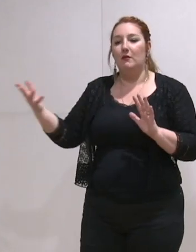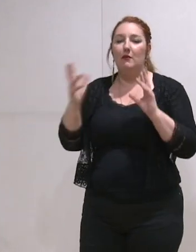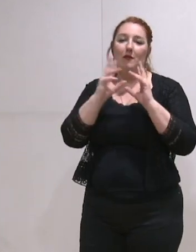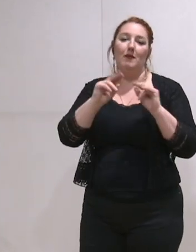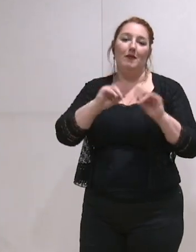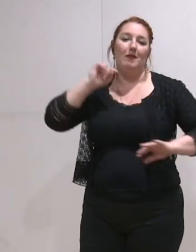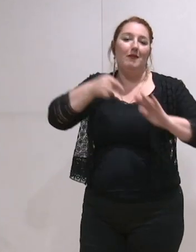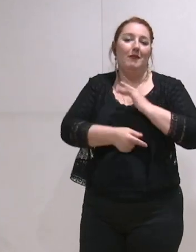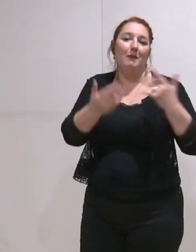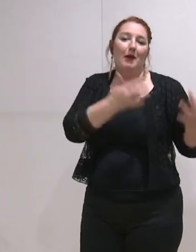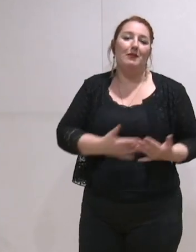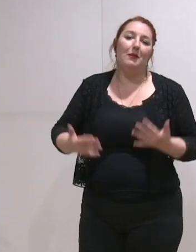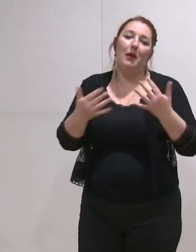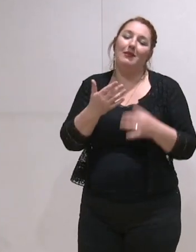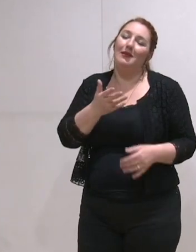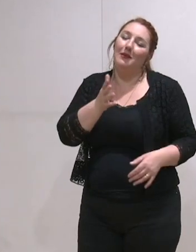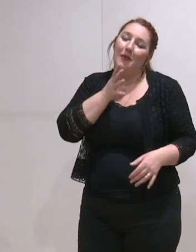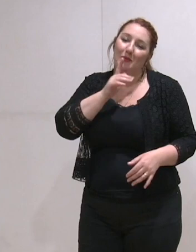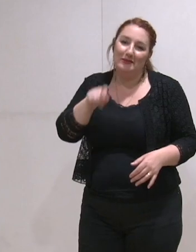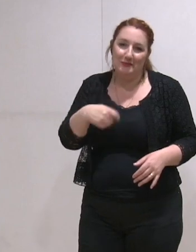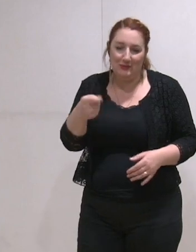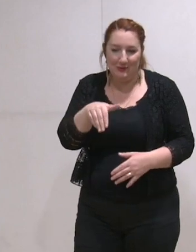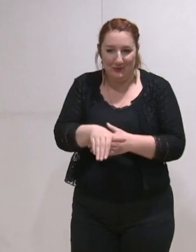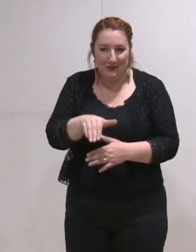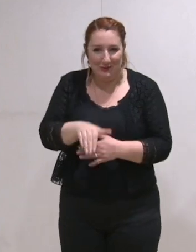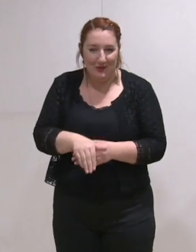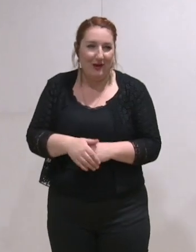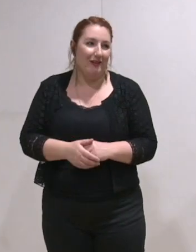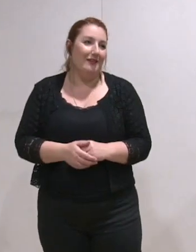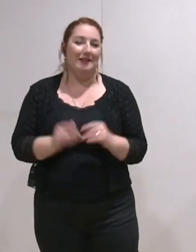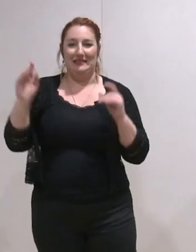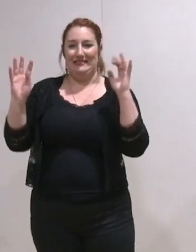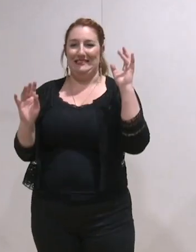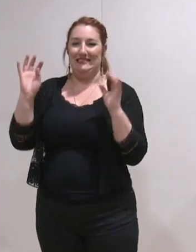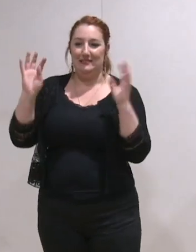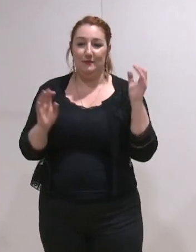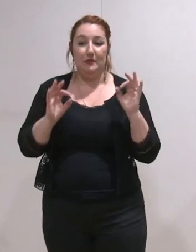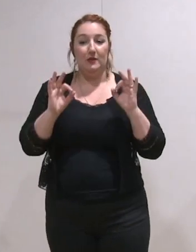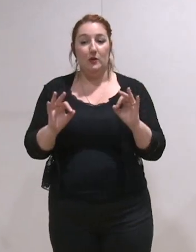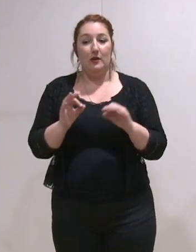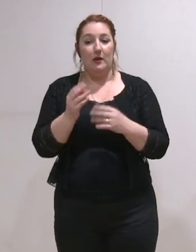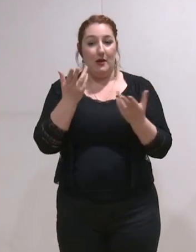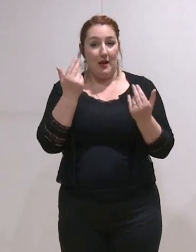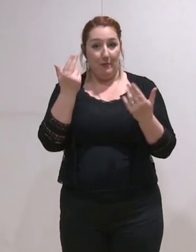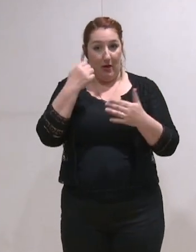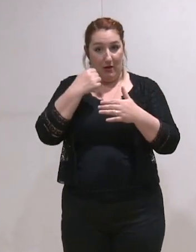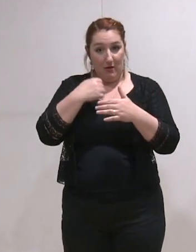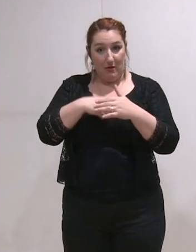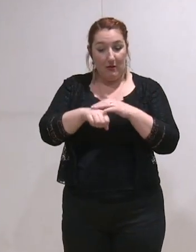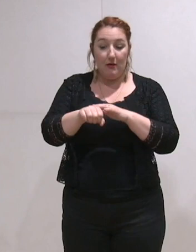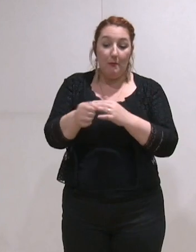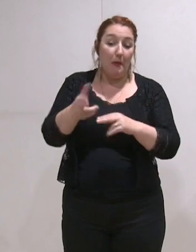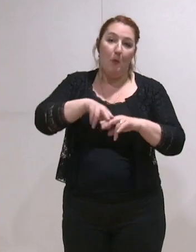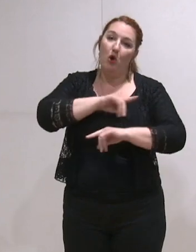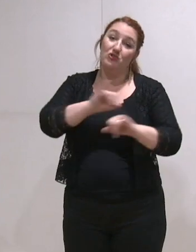ce soir bien évidemment et et donc ce sont des lapins qui ne meurent pas parce qu'on est en mathématique bien